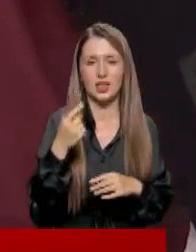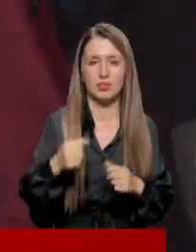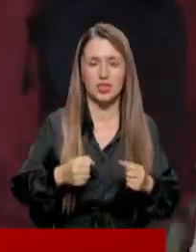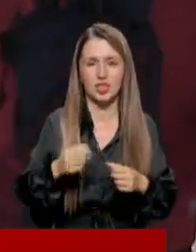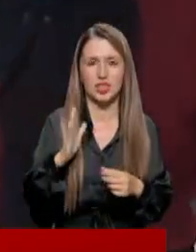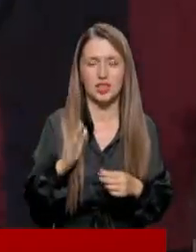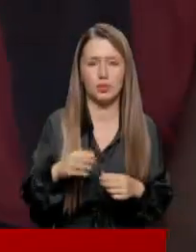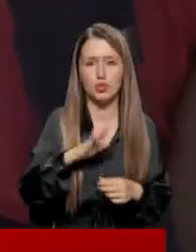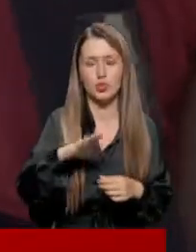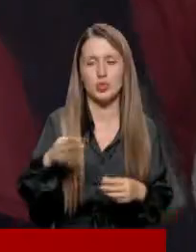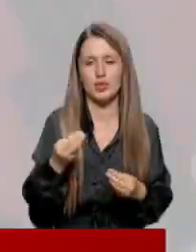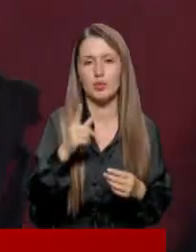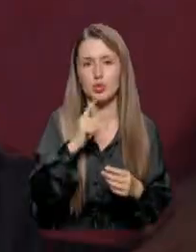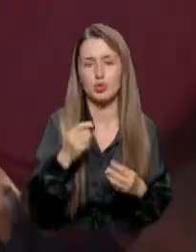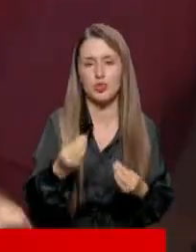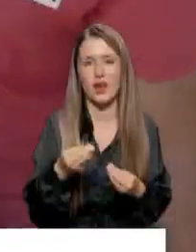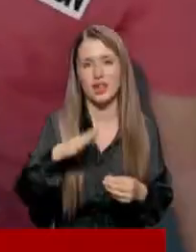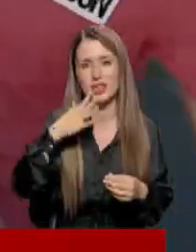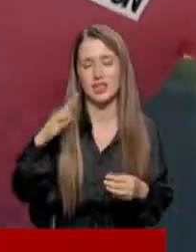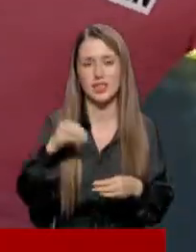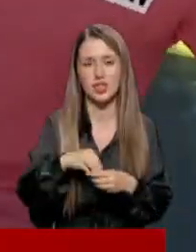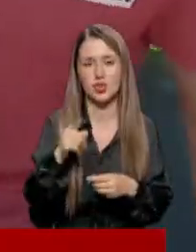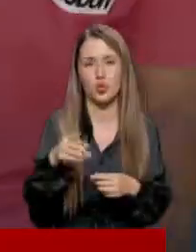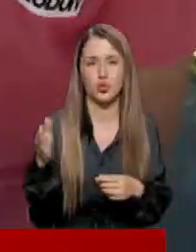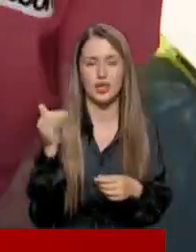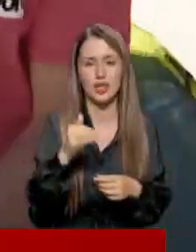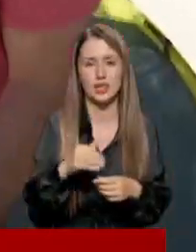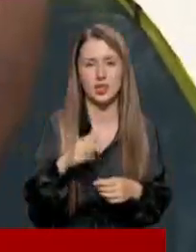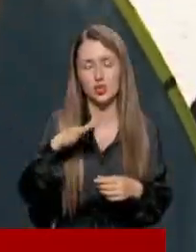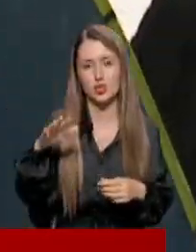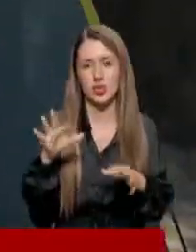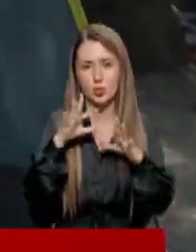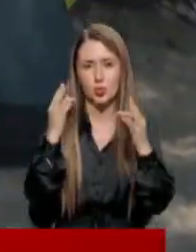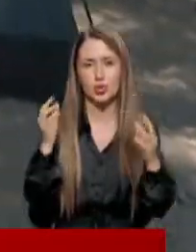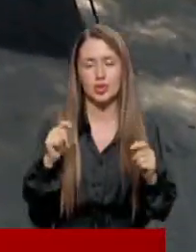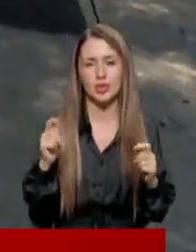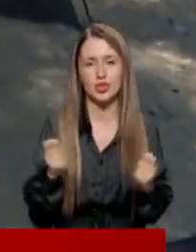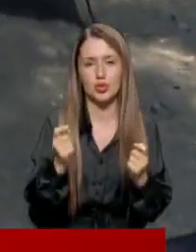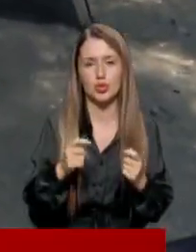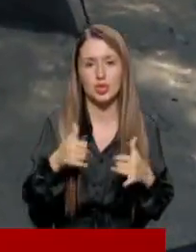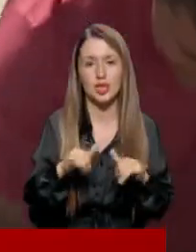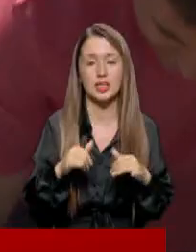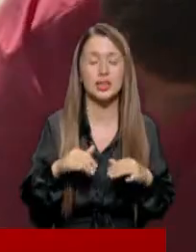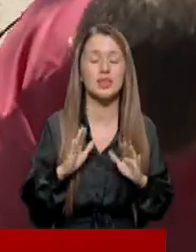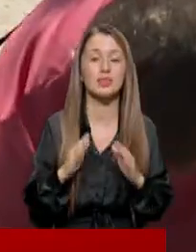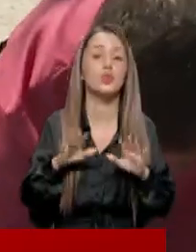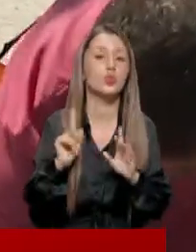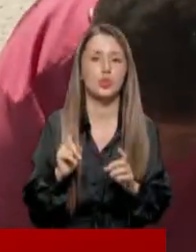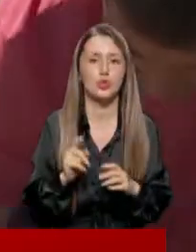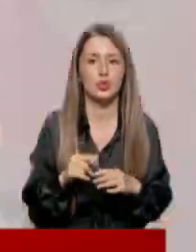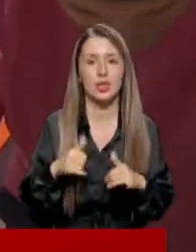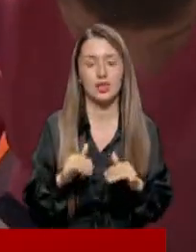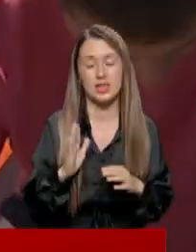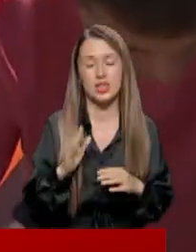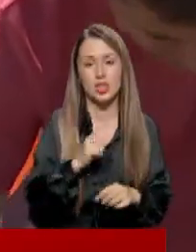inerim. Çocuğumuza verilmiş sözümüz vardı deniz için. Onu getirdik. Çocuklar mutlu etmeye çalıştık. çalışıyoruz. Tatile çıkmayacak mısınız? Tatile